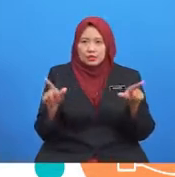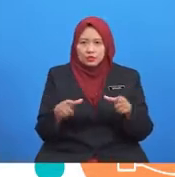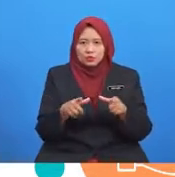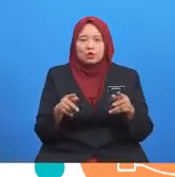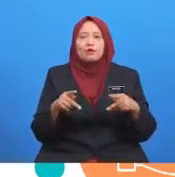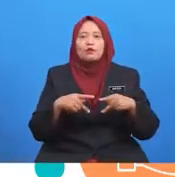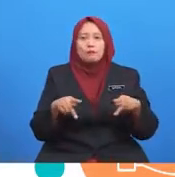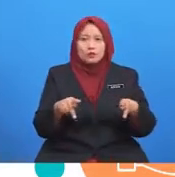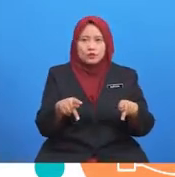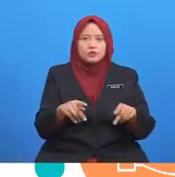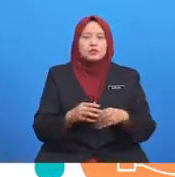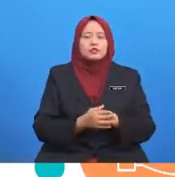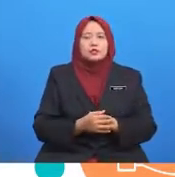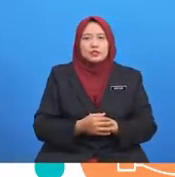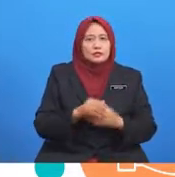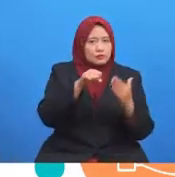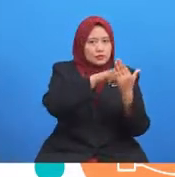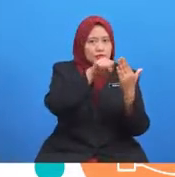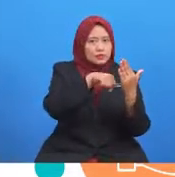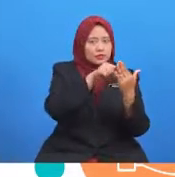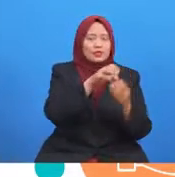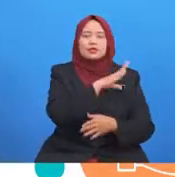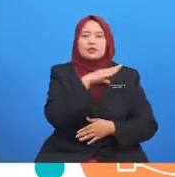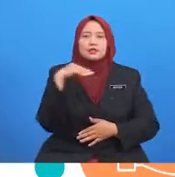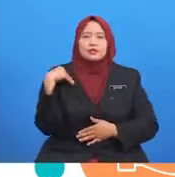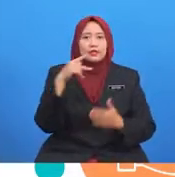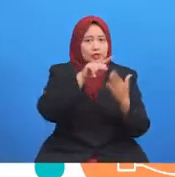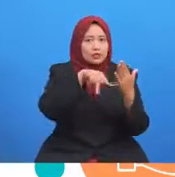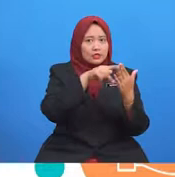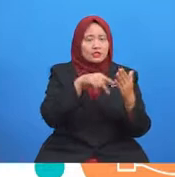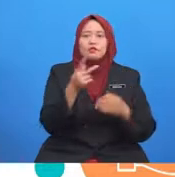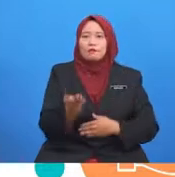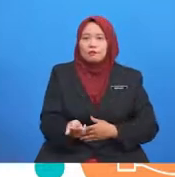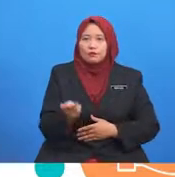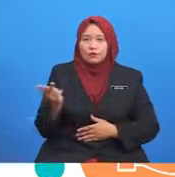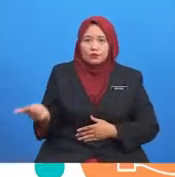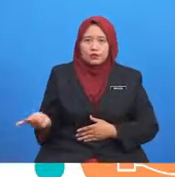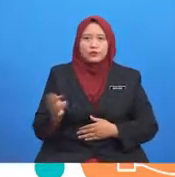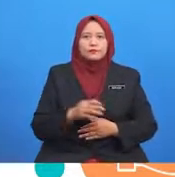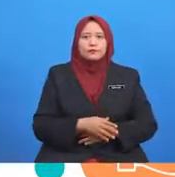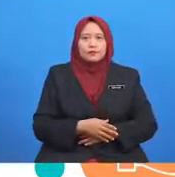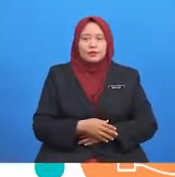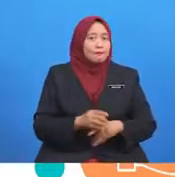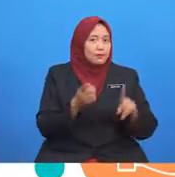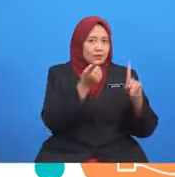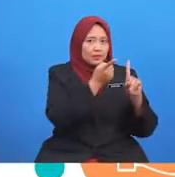proses penyelidikan dan kajian produk, iaitu sama ada